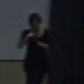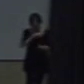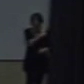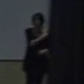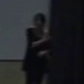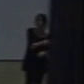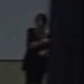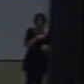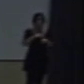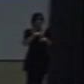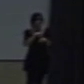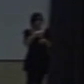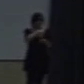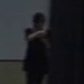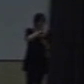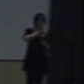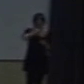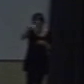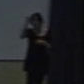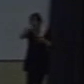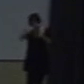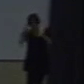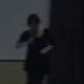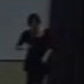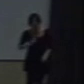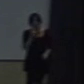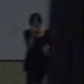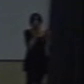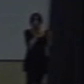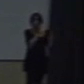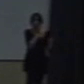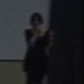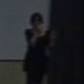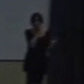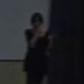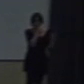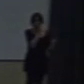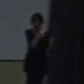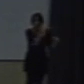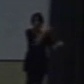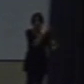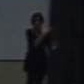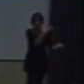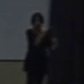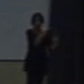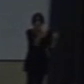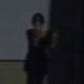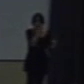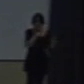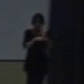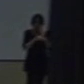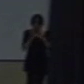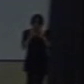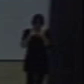espanyola, el que passa a la política internacional, i amb dos o tres comptes et vas entrant a poc a poc del que passa al món sense necessitat de sortir, de saber